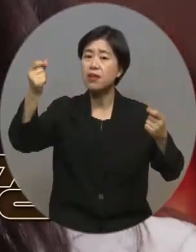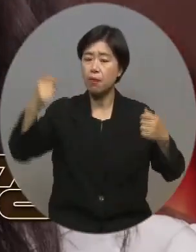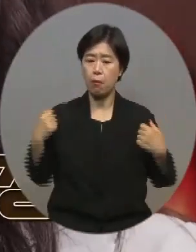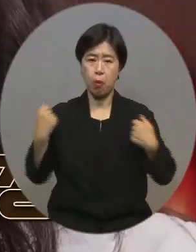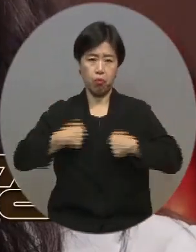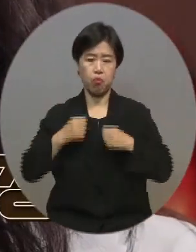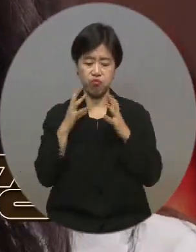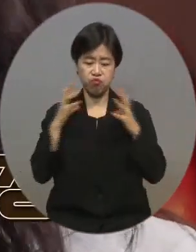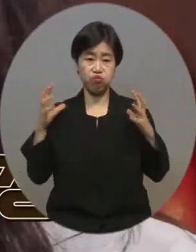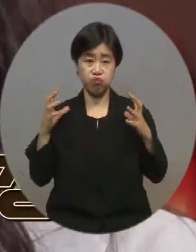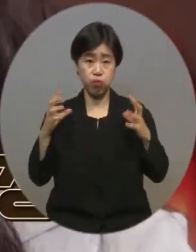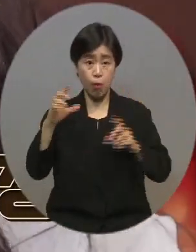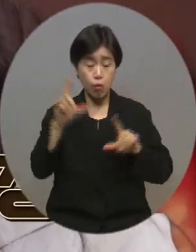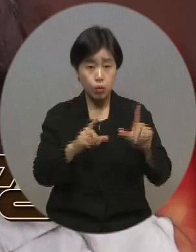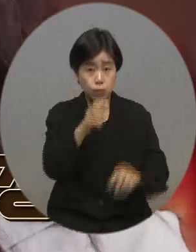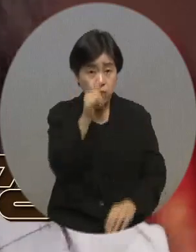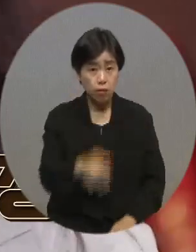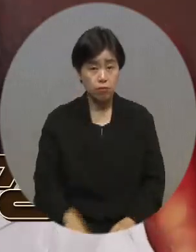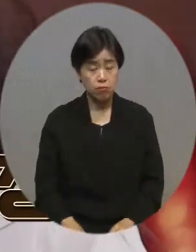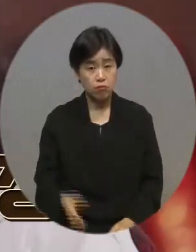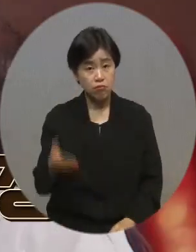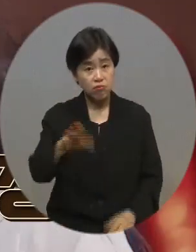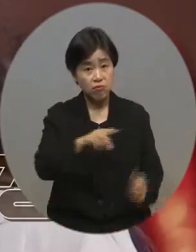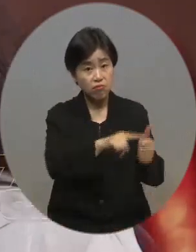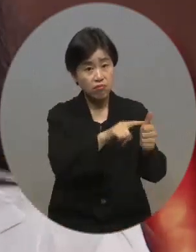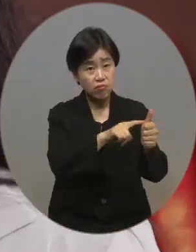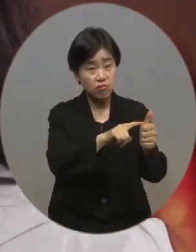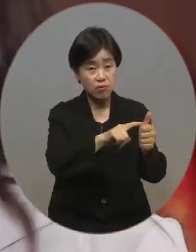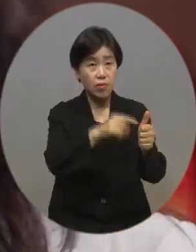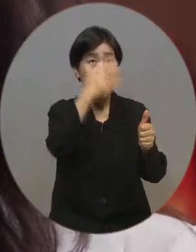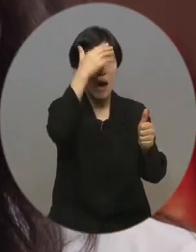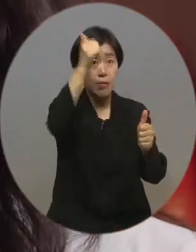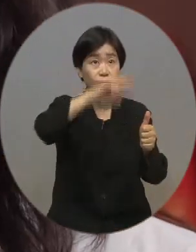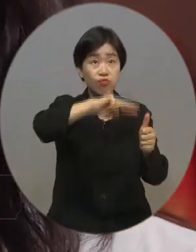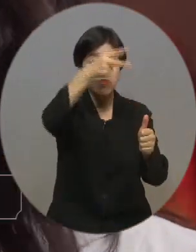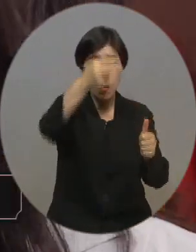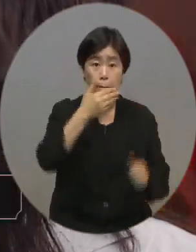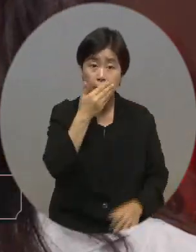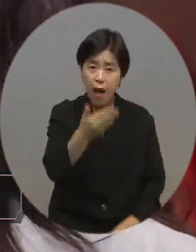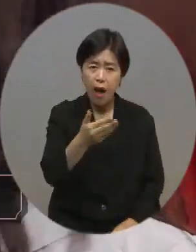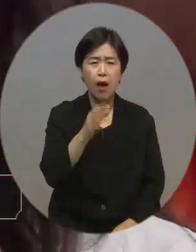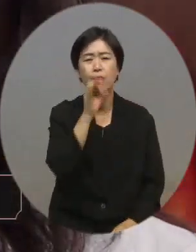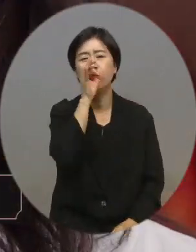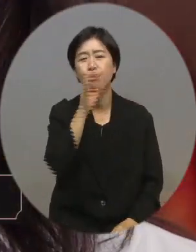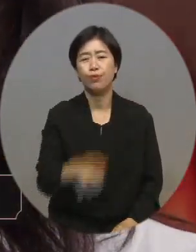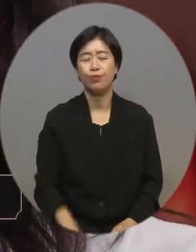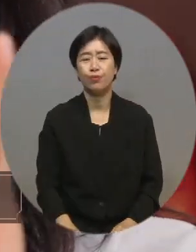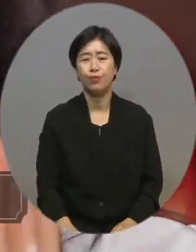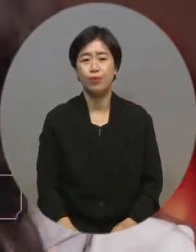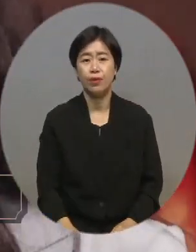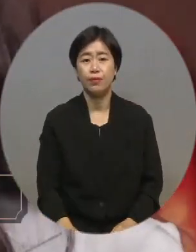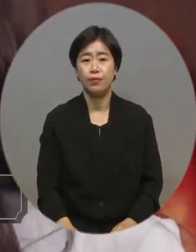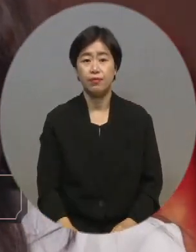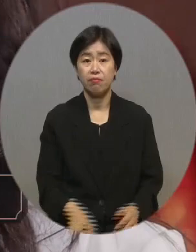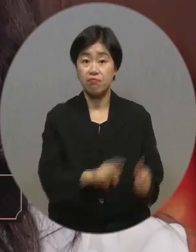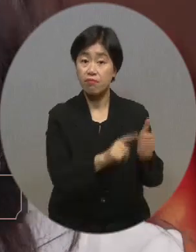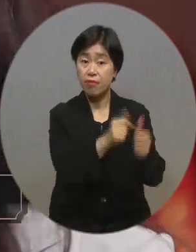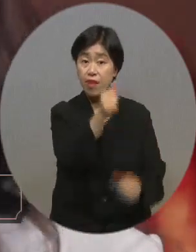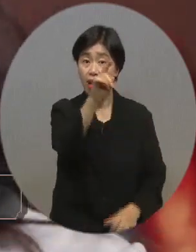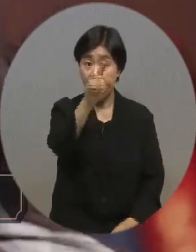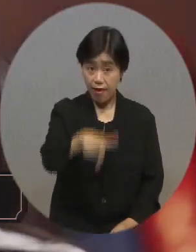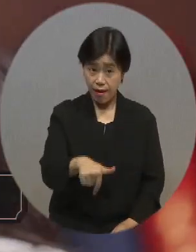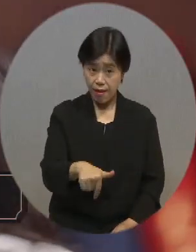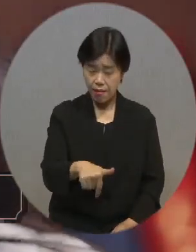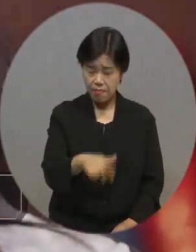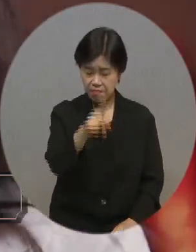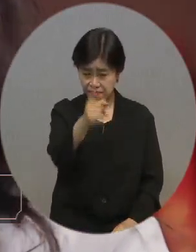현지지도 가는 거 흉내 내고 그런다고 뭐 김정은이 김일성이 되겠습니까? 그런데 지금 와가지고 아까 말씀하신 것처럼 핵만 만들어 놓으면 남조선이